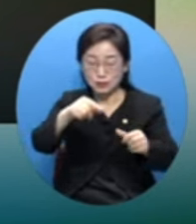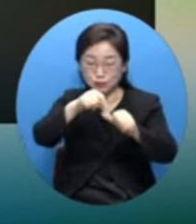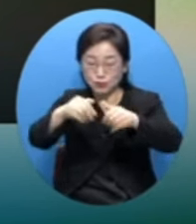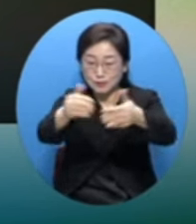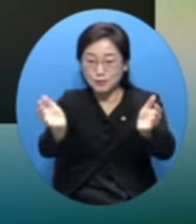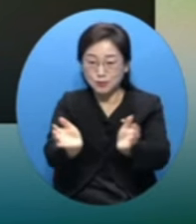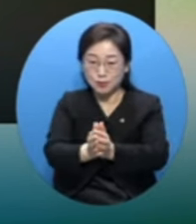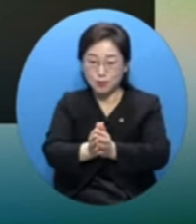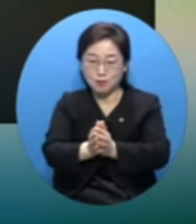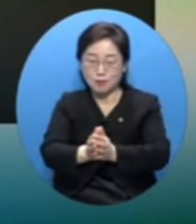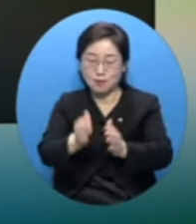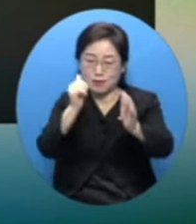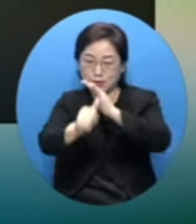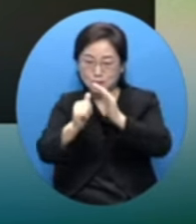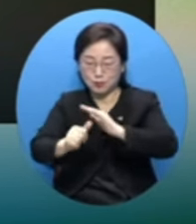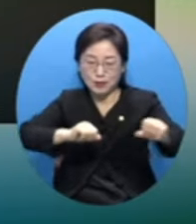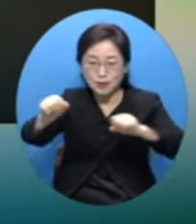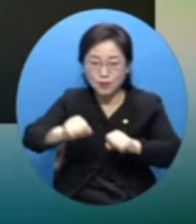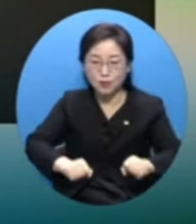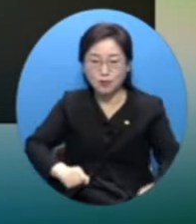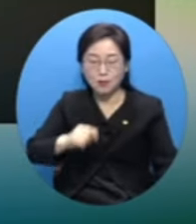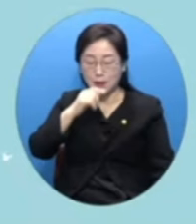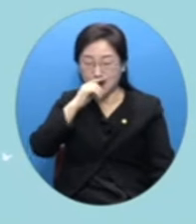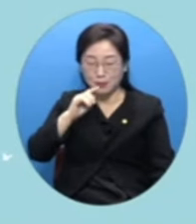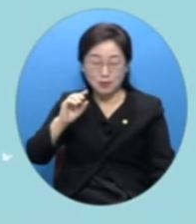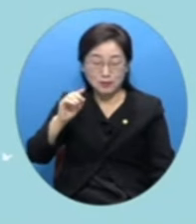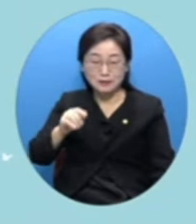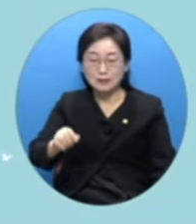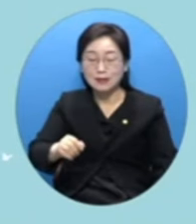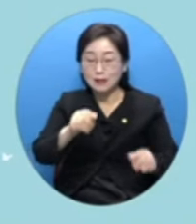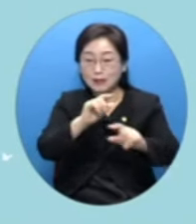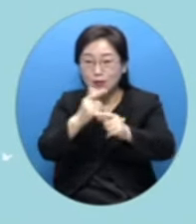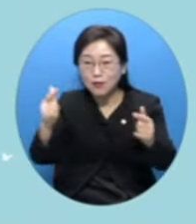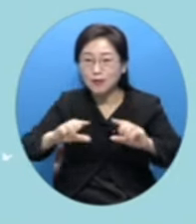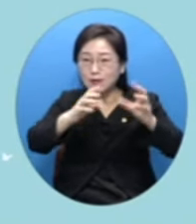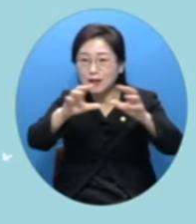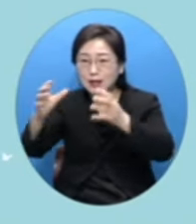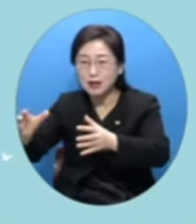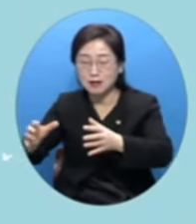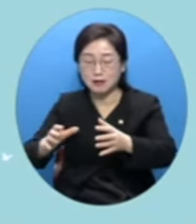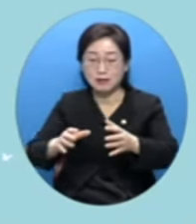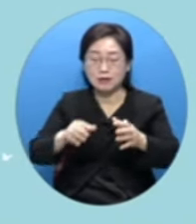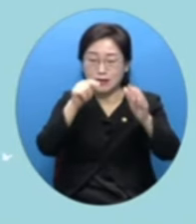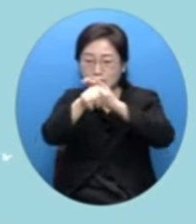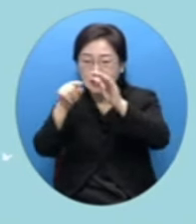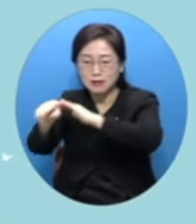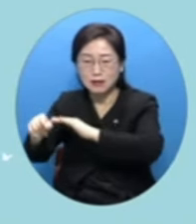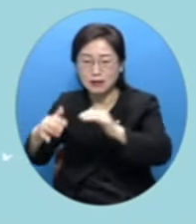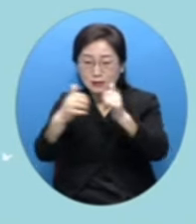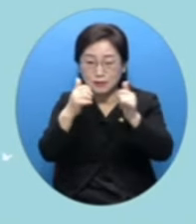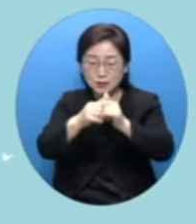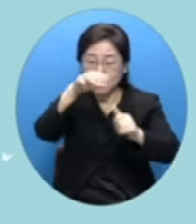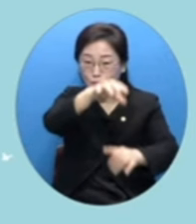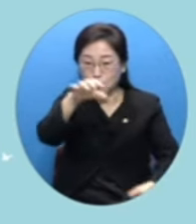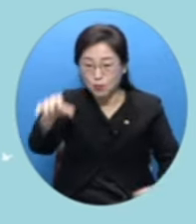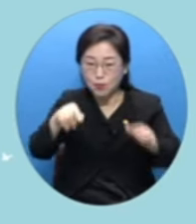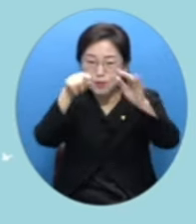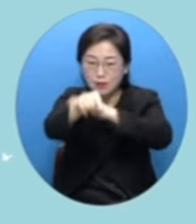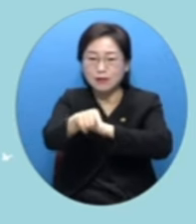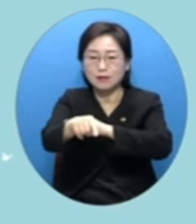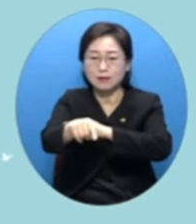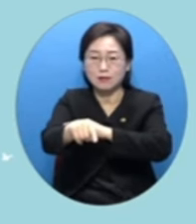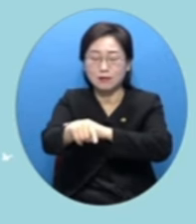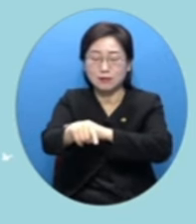시작합니다. 에티오피아, 케냐, 수단, 온두라스, 방글라데시, 소말리아 등 내전 지역과 기아에 허덕이는 지역을